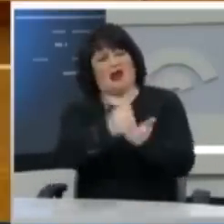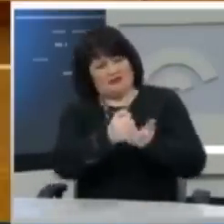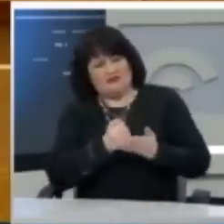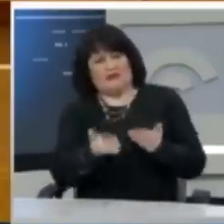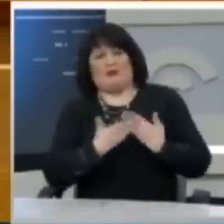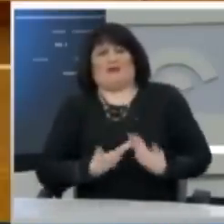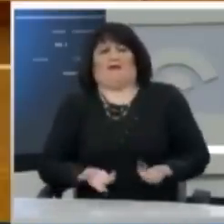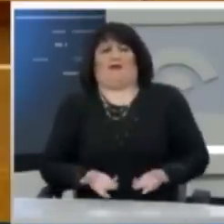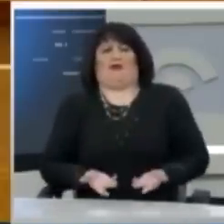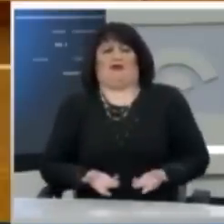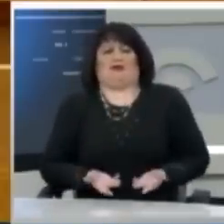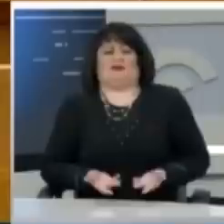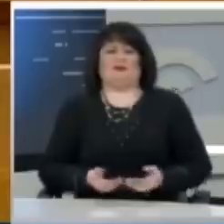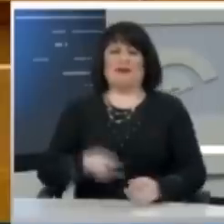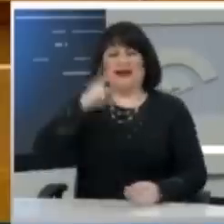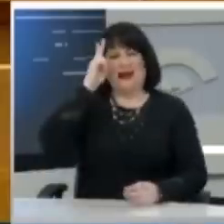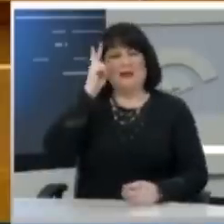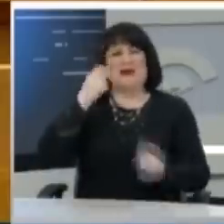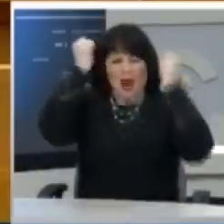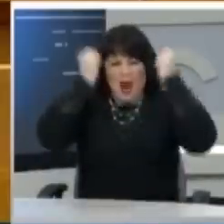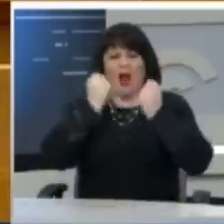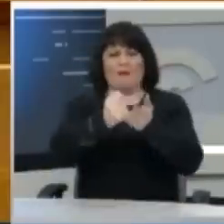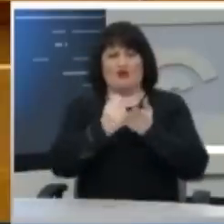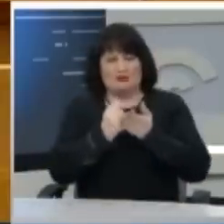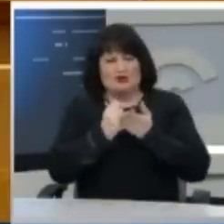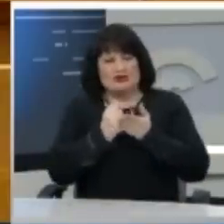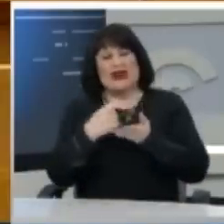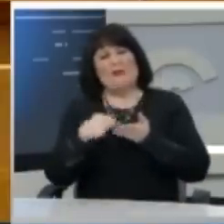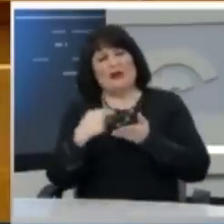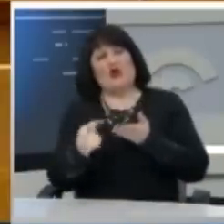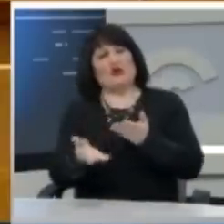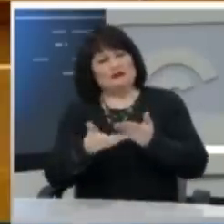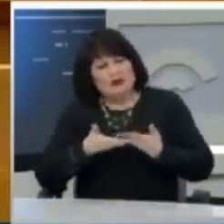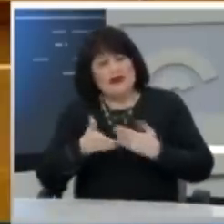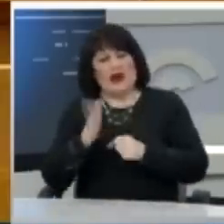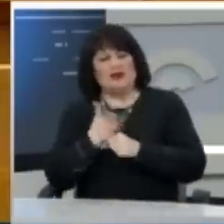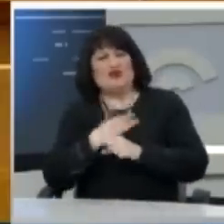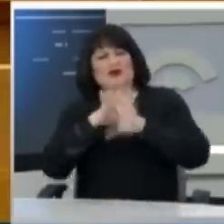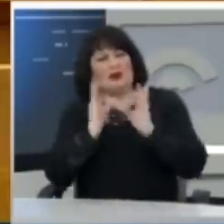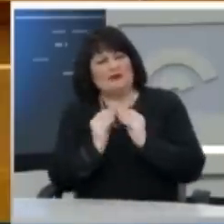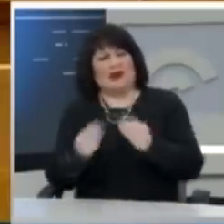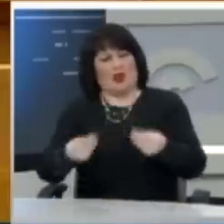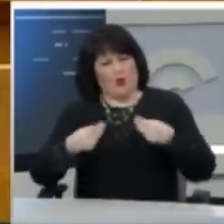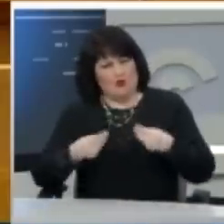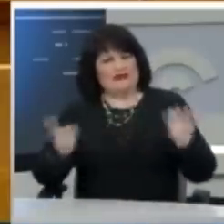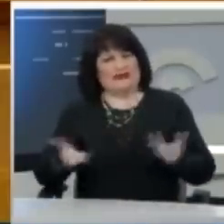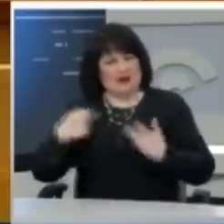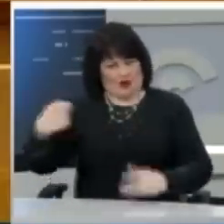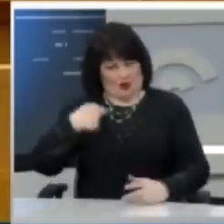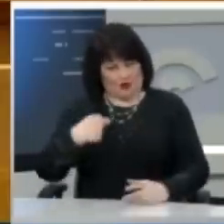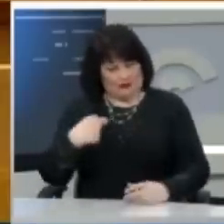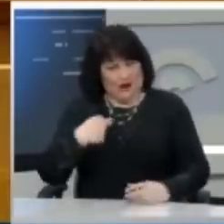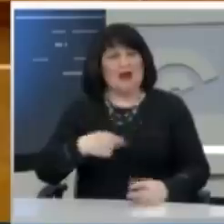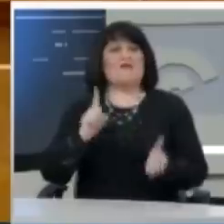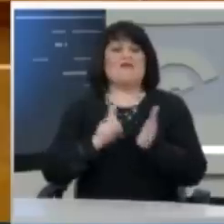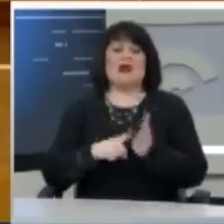επανορθώσεις. Το θέμα των γερμανικών αποζημιώσεων και επανορθώσεων πρέπει να αποτελέσει, κατά